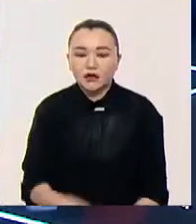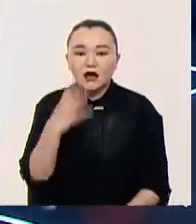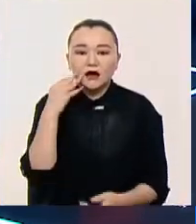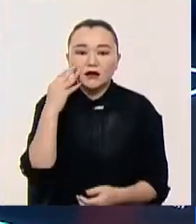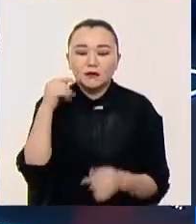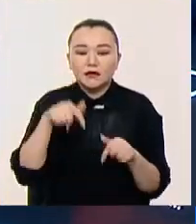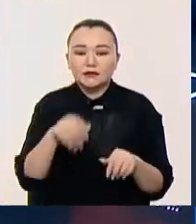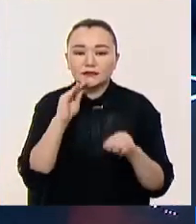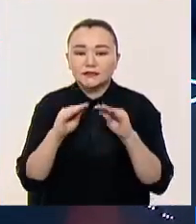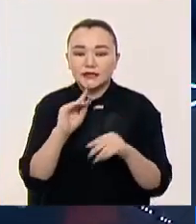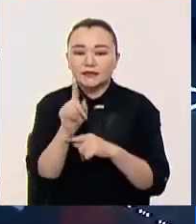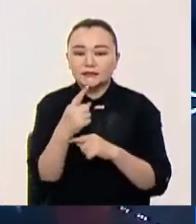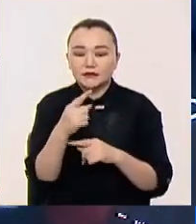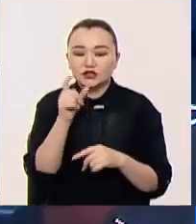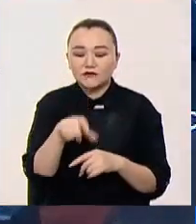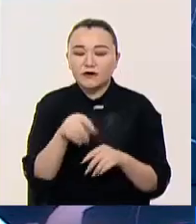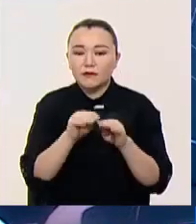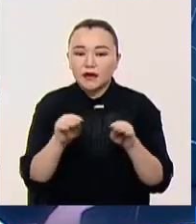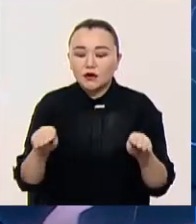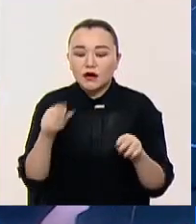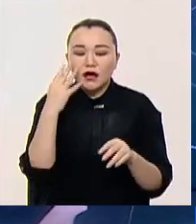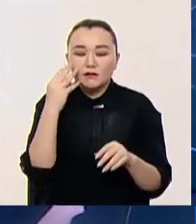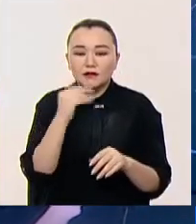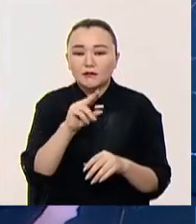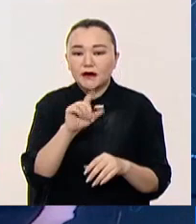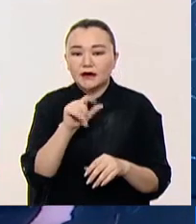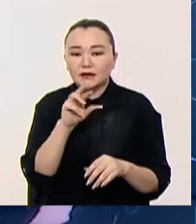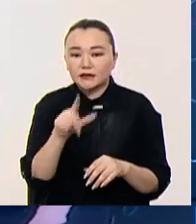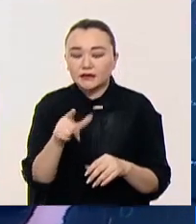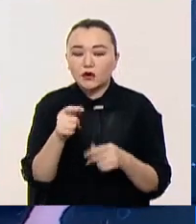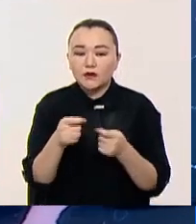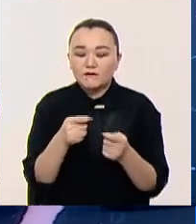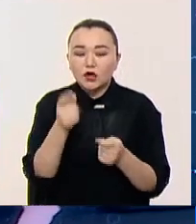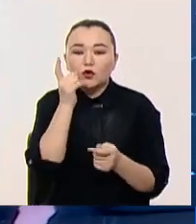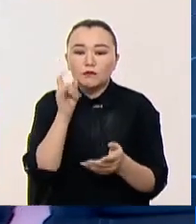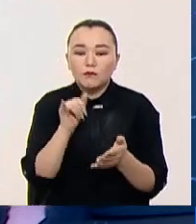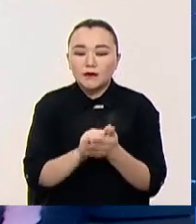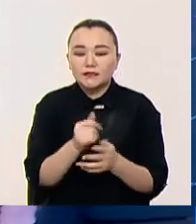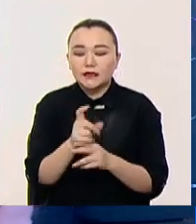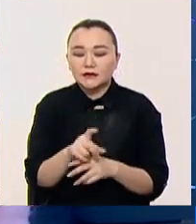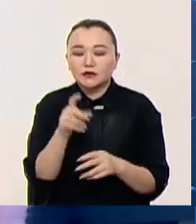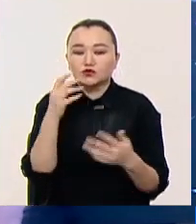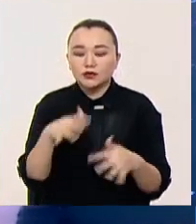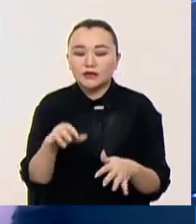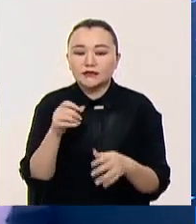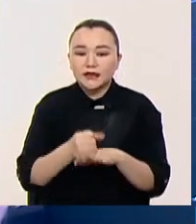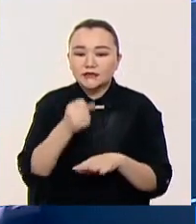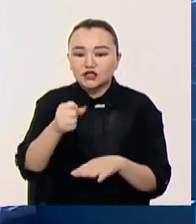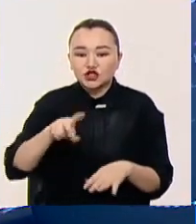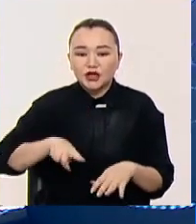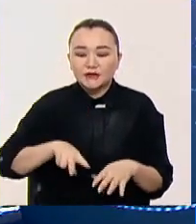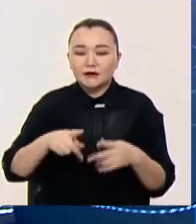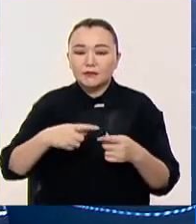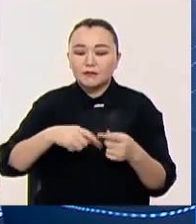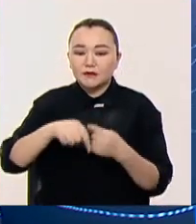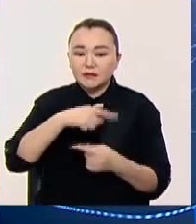В Алматы создали единого оператора парковок «Алматы Паркинг». В управлении городской мобильности сообщили, что уже назначен директор предприятия.